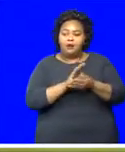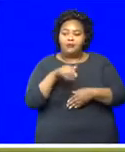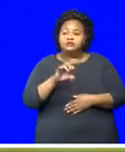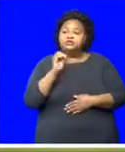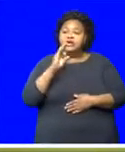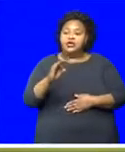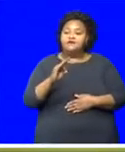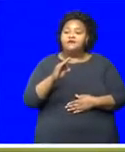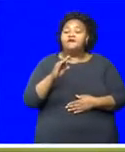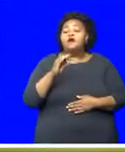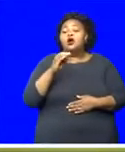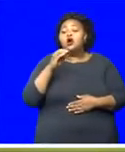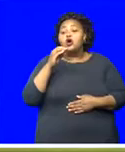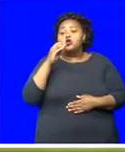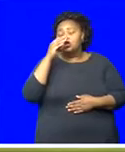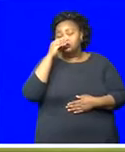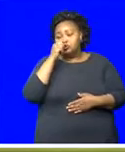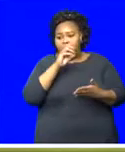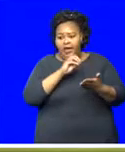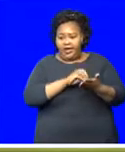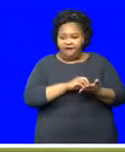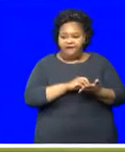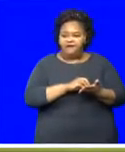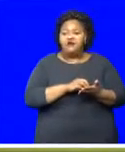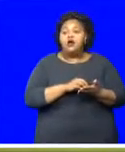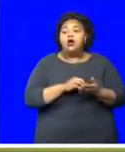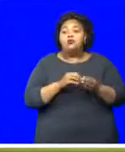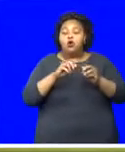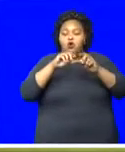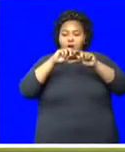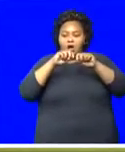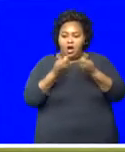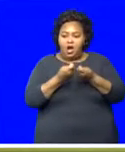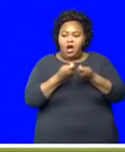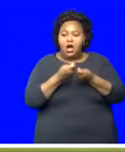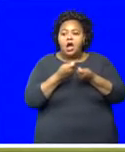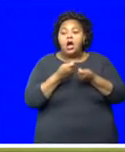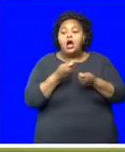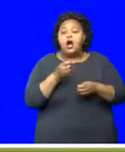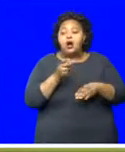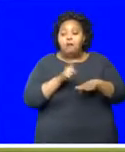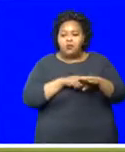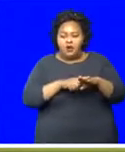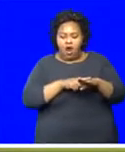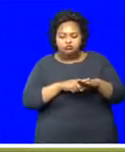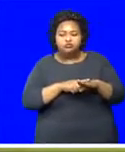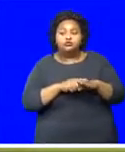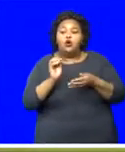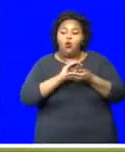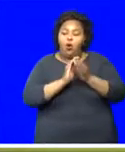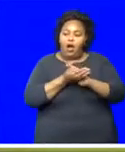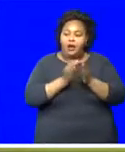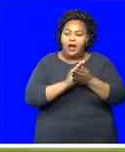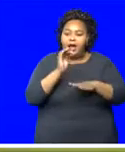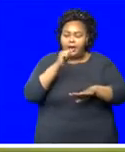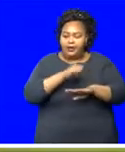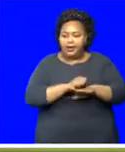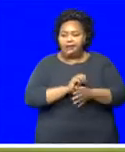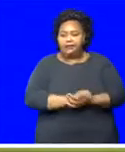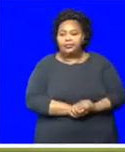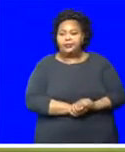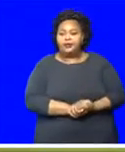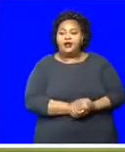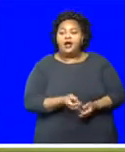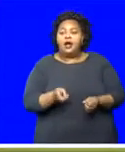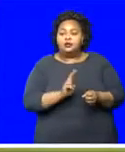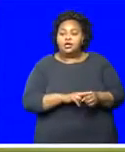tindvo leti sekelwa ngishukela labo labanetikhumba batokwakha